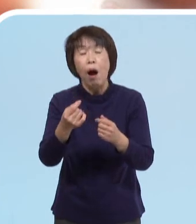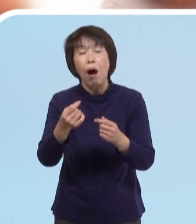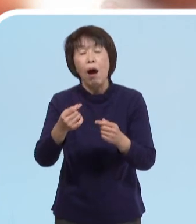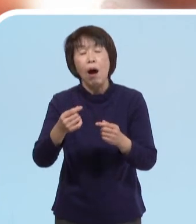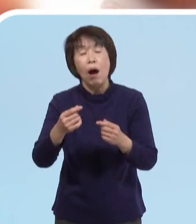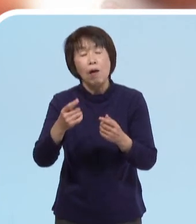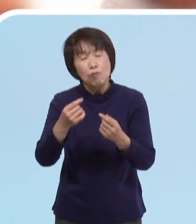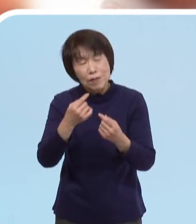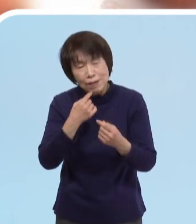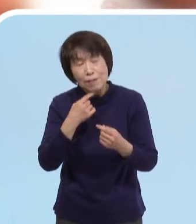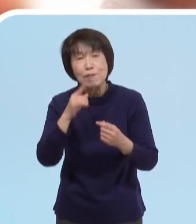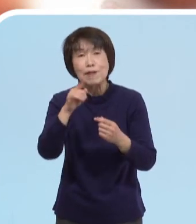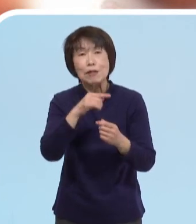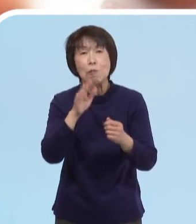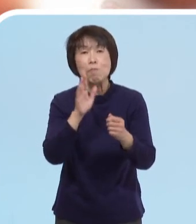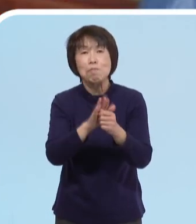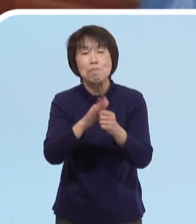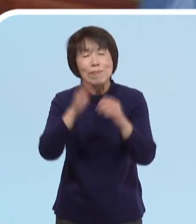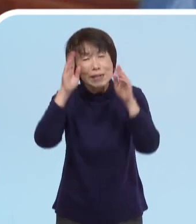ようになった高橋さん。